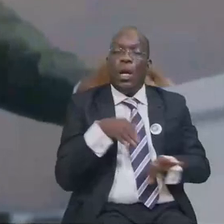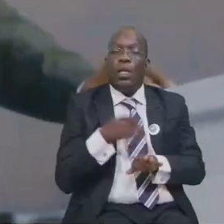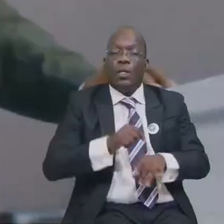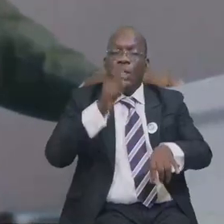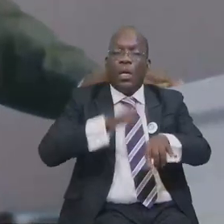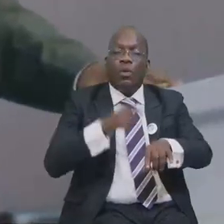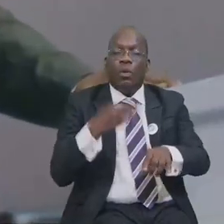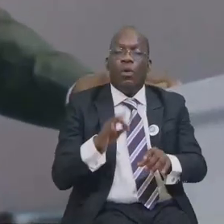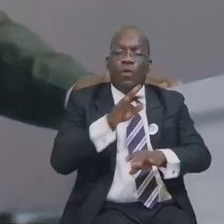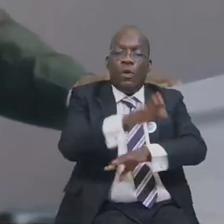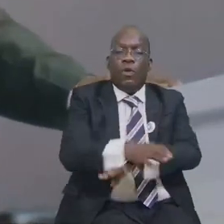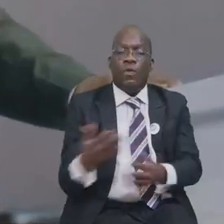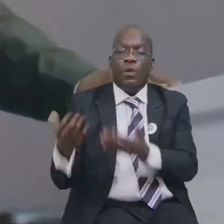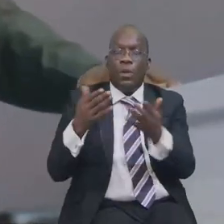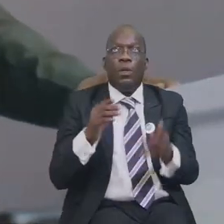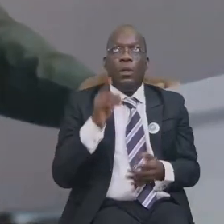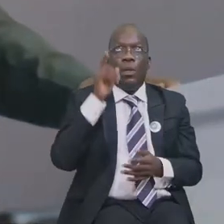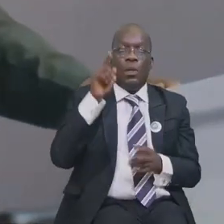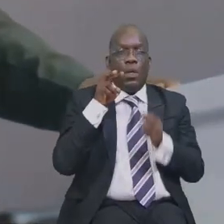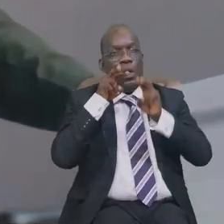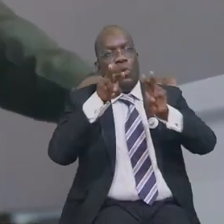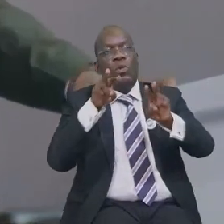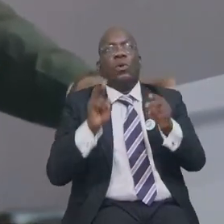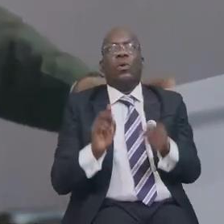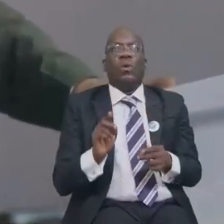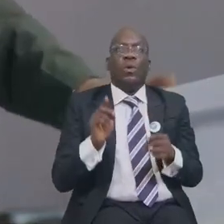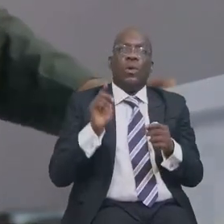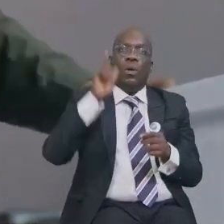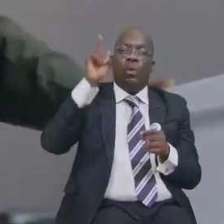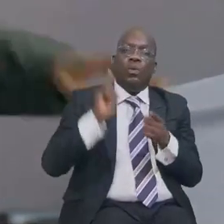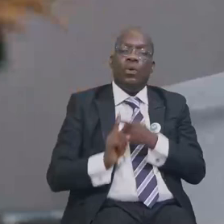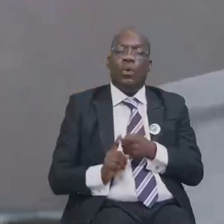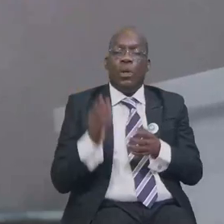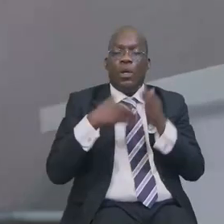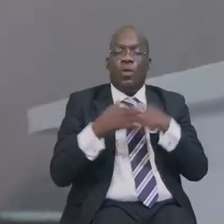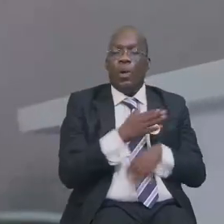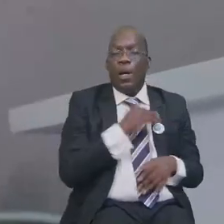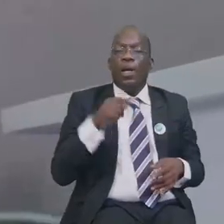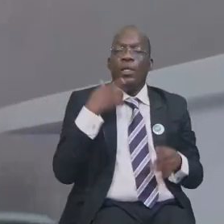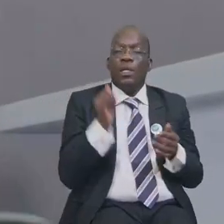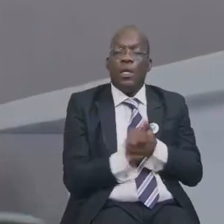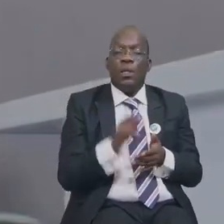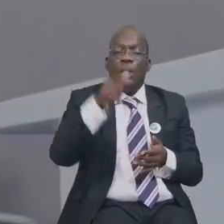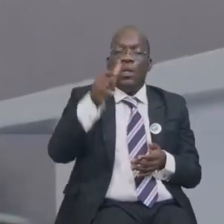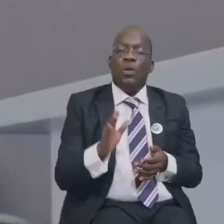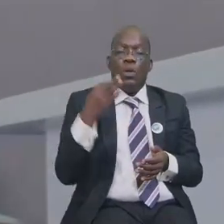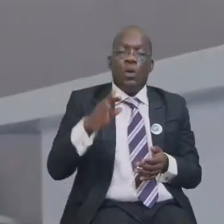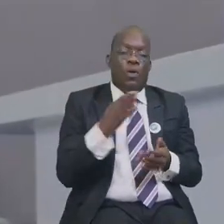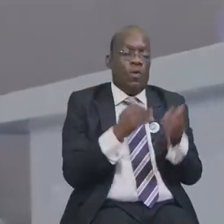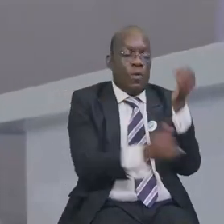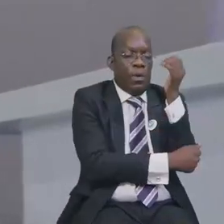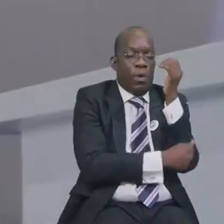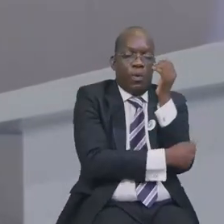il s'est mis de côté, portant le regard vers le ciel. Il a dit, Dieu, Dieu d'Abraham,